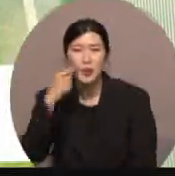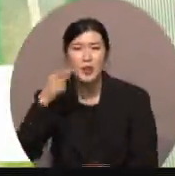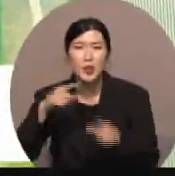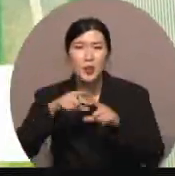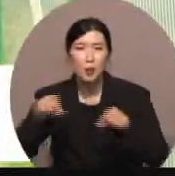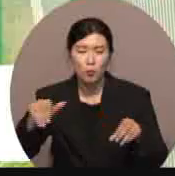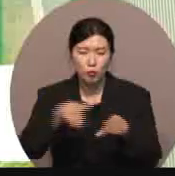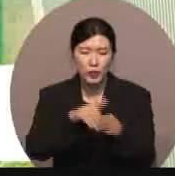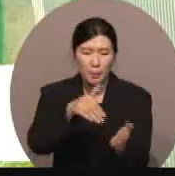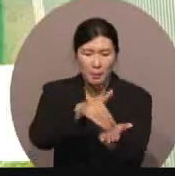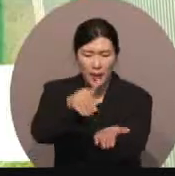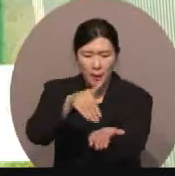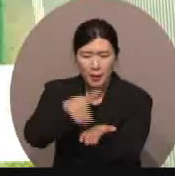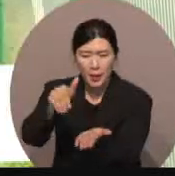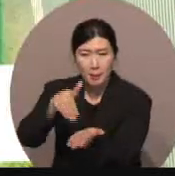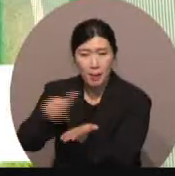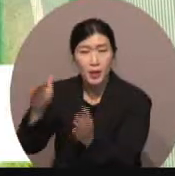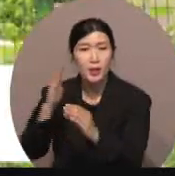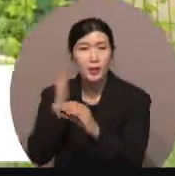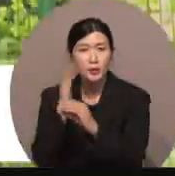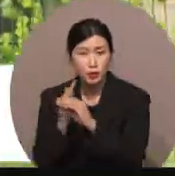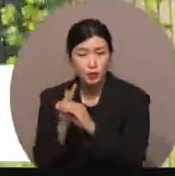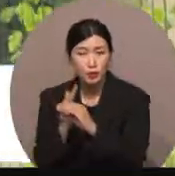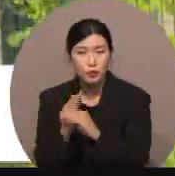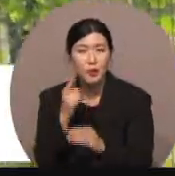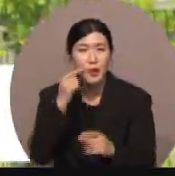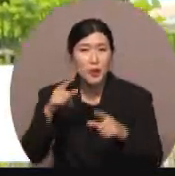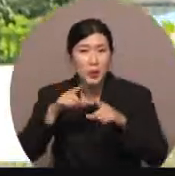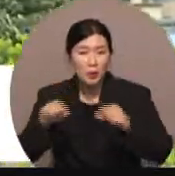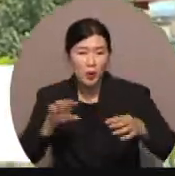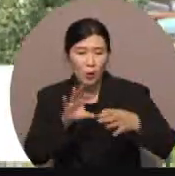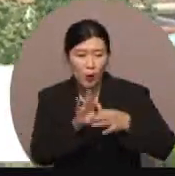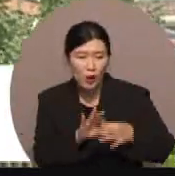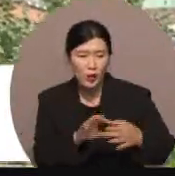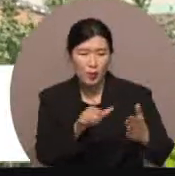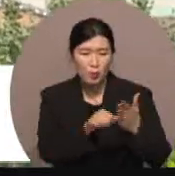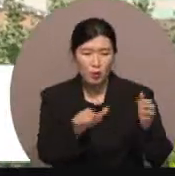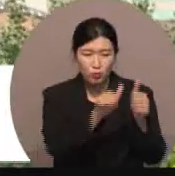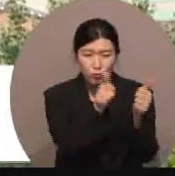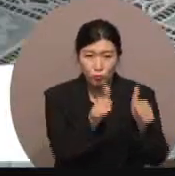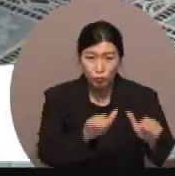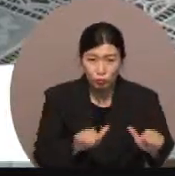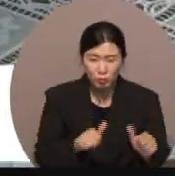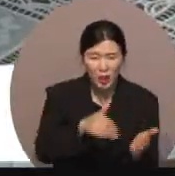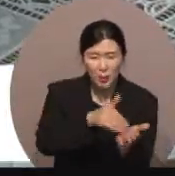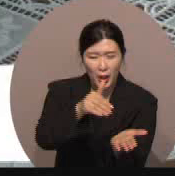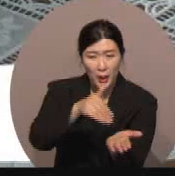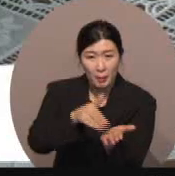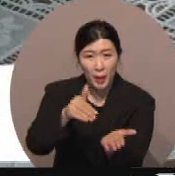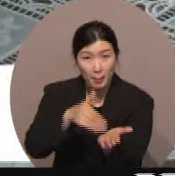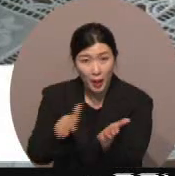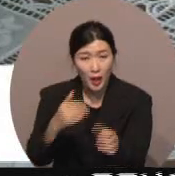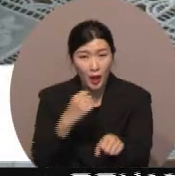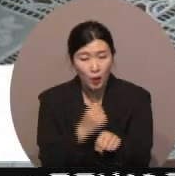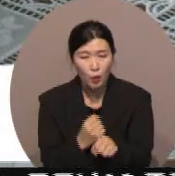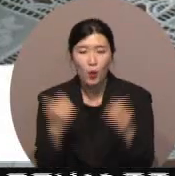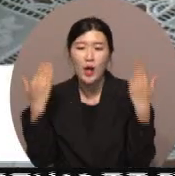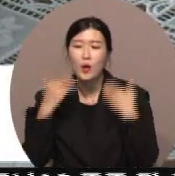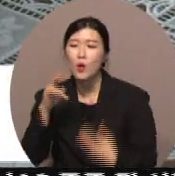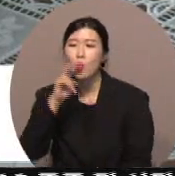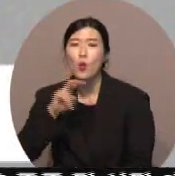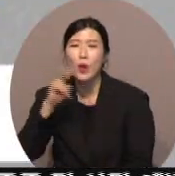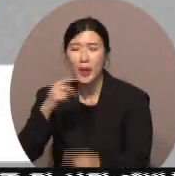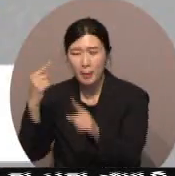청산 사업을 벌이고 있습니다. 일제와 연관된 기념물 등을 제거하고 친일 행위 경력자가 지은 교가를 수정하는